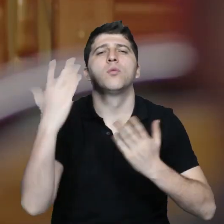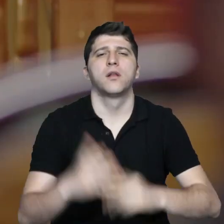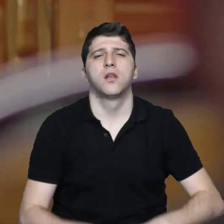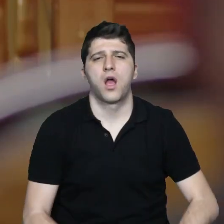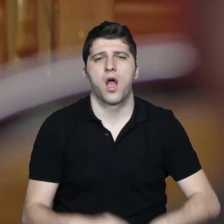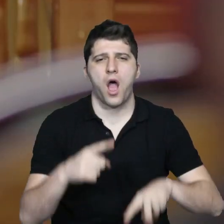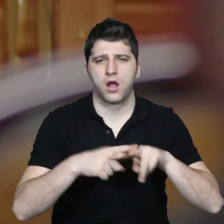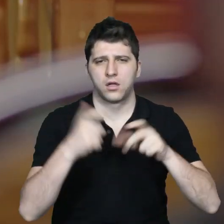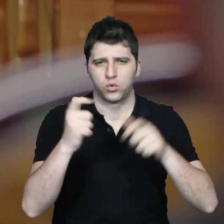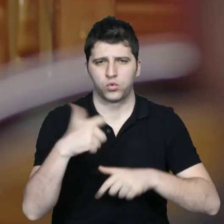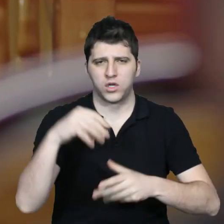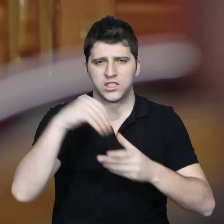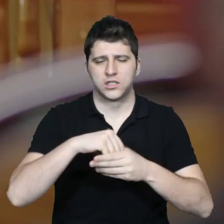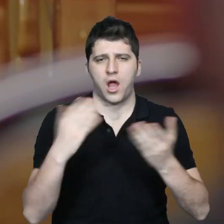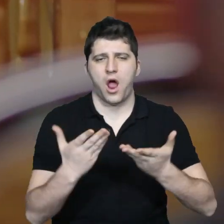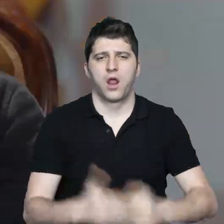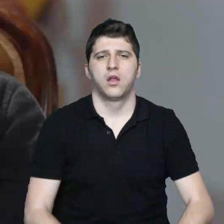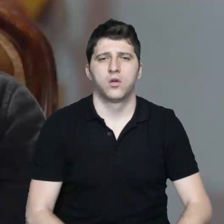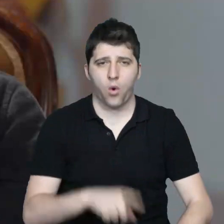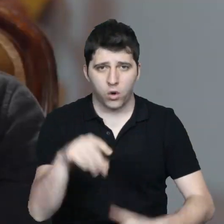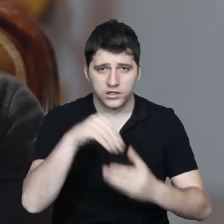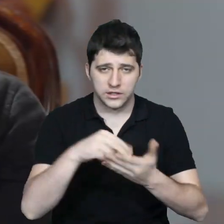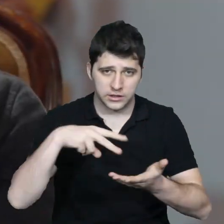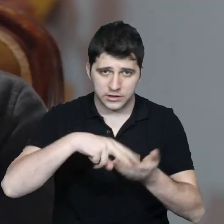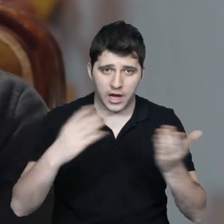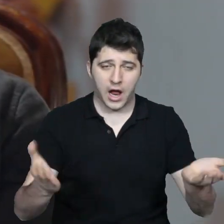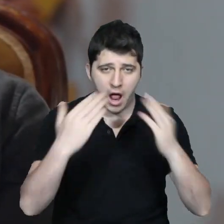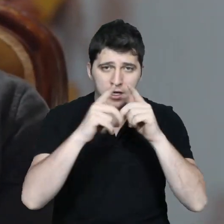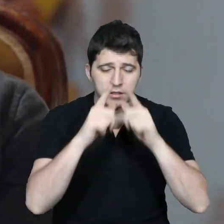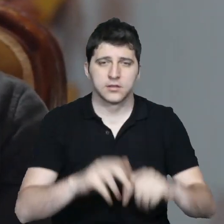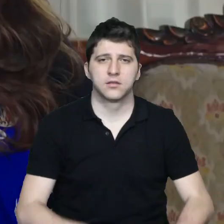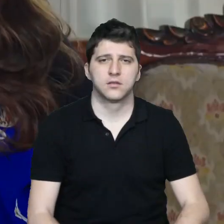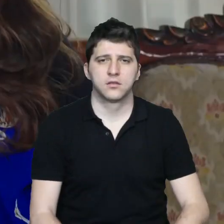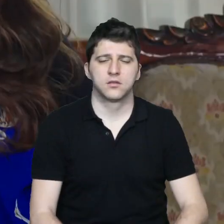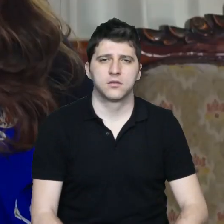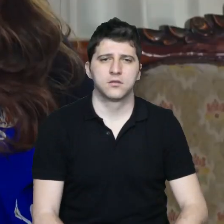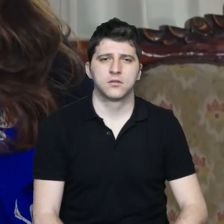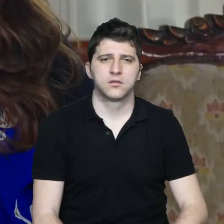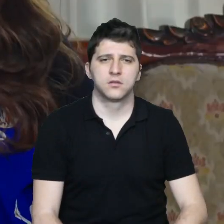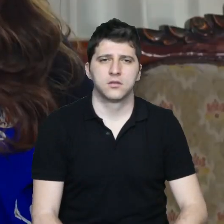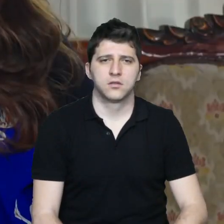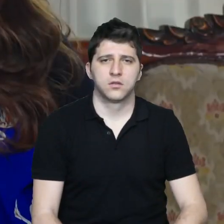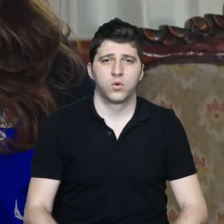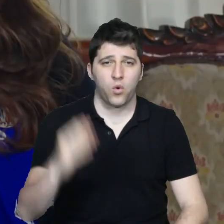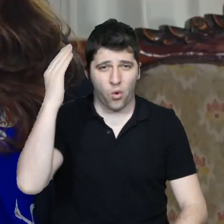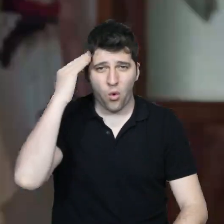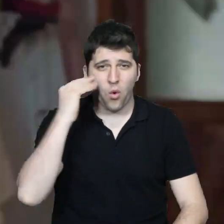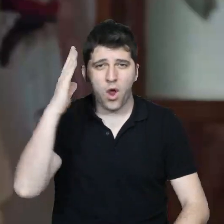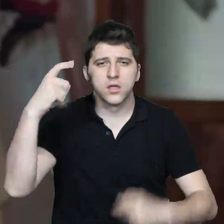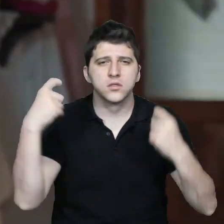Arda taraklı da hala. Onun için toparlanın, kalkın! Kore'de savaştım